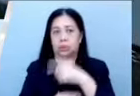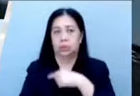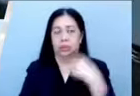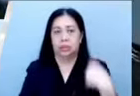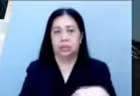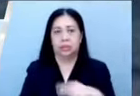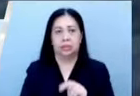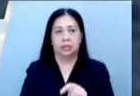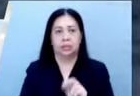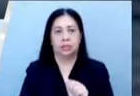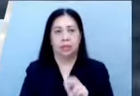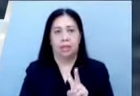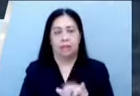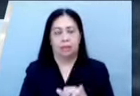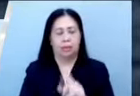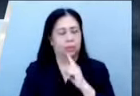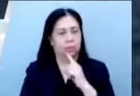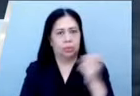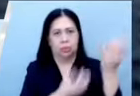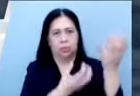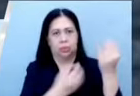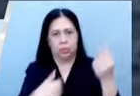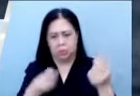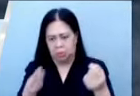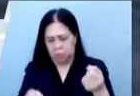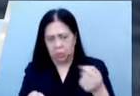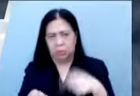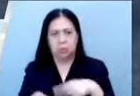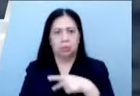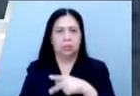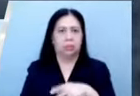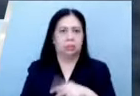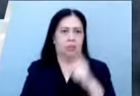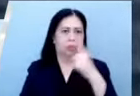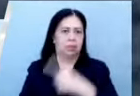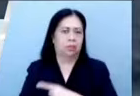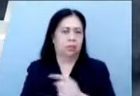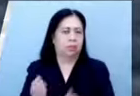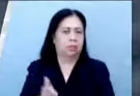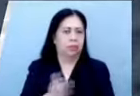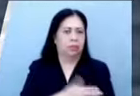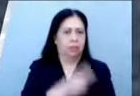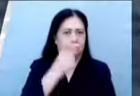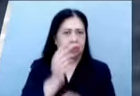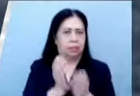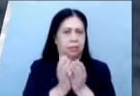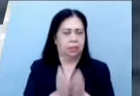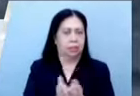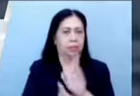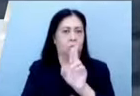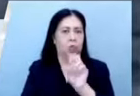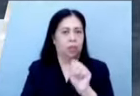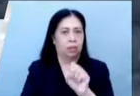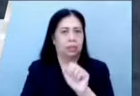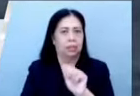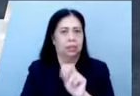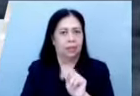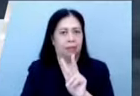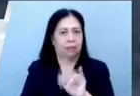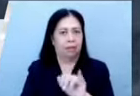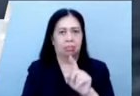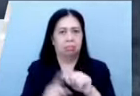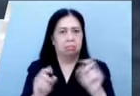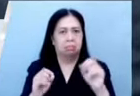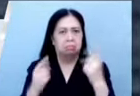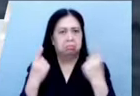clearly outnumbered. Isang araw bago nangyari ang pangharas, nakita ang isang barko ng United States Navy pero walang ikinababahala ang